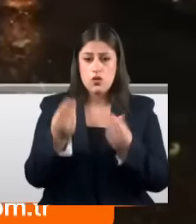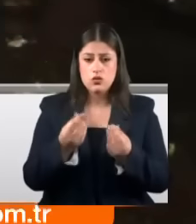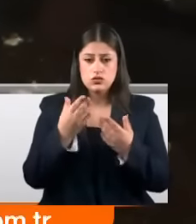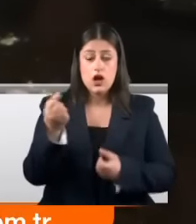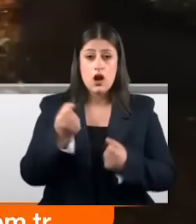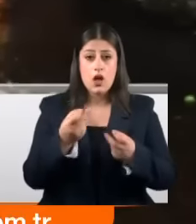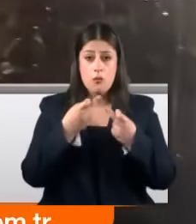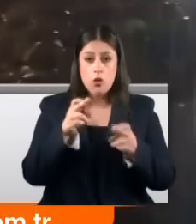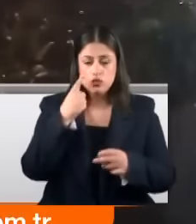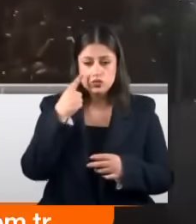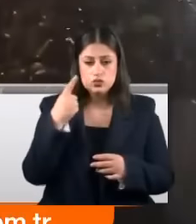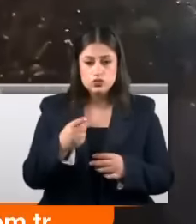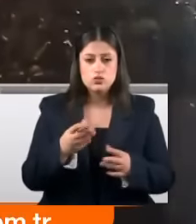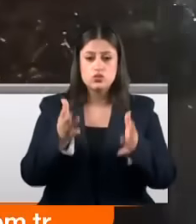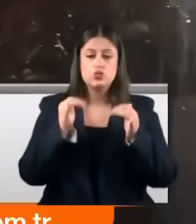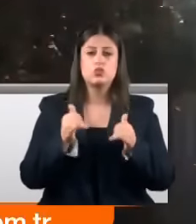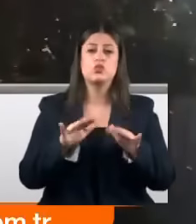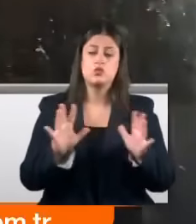facianın önüne geçti.